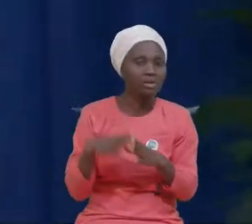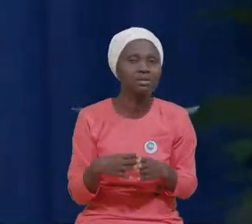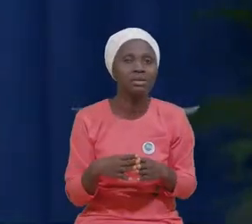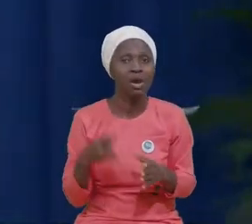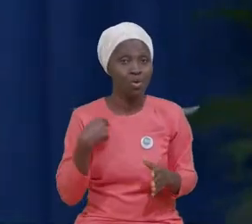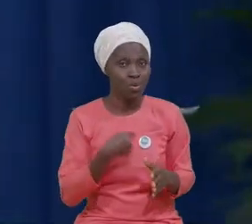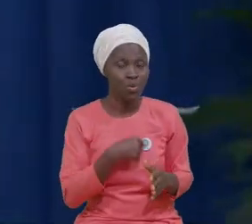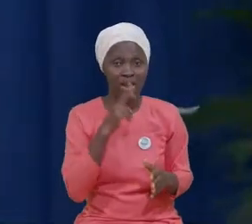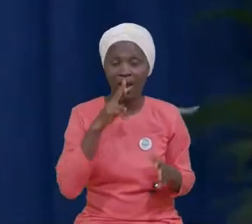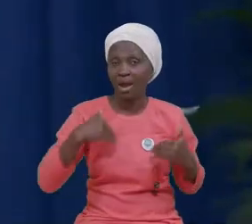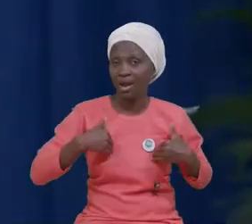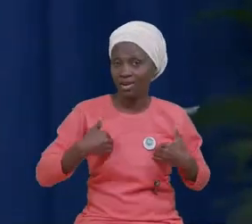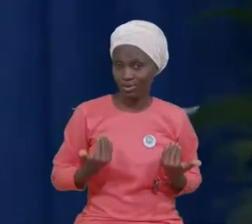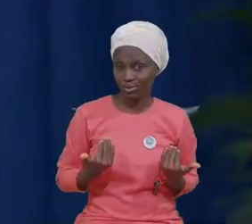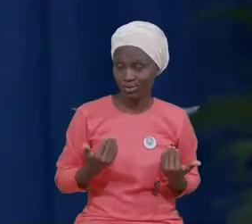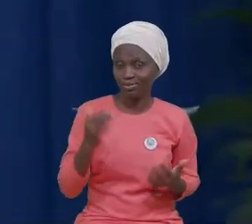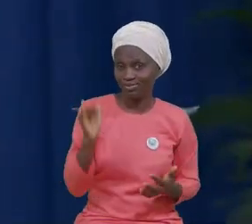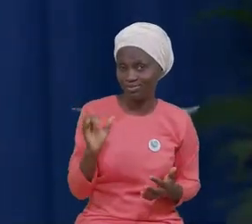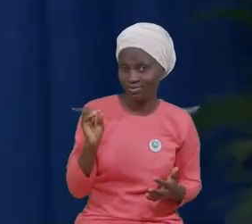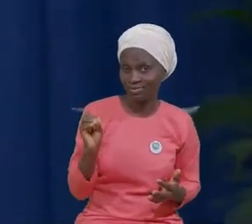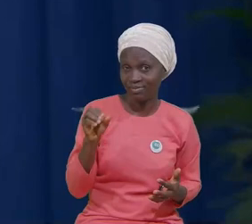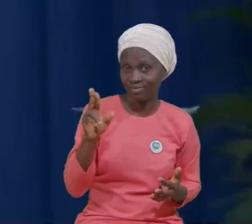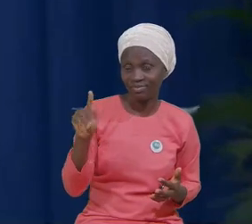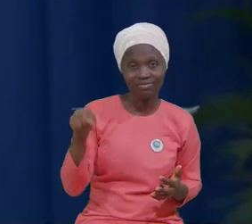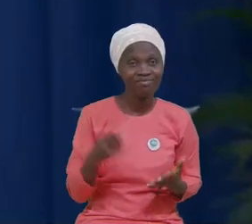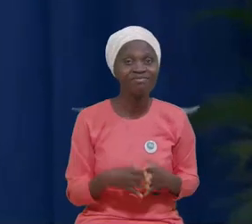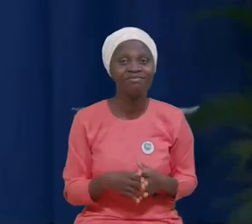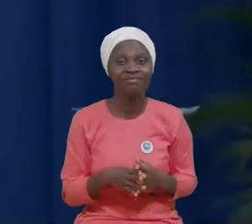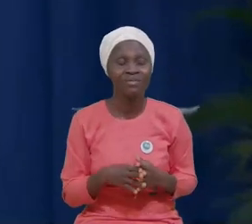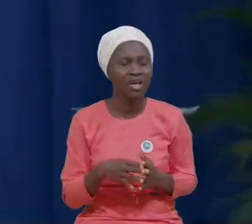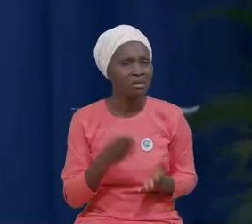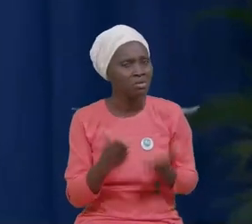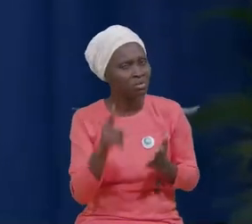passé, tu es jeune, pasteur.